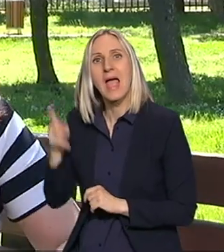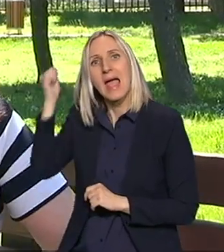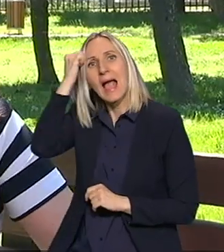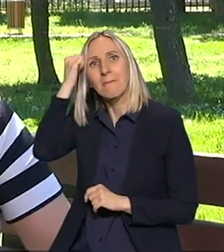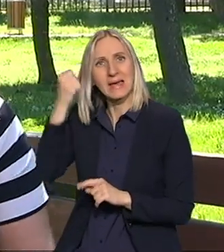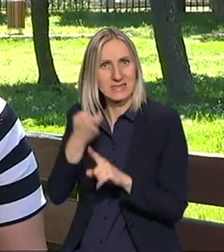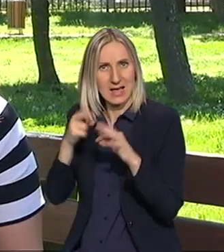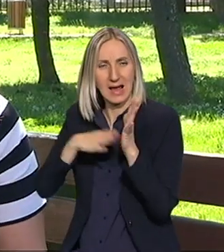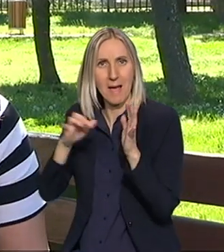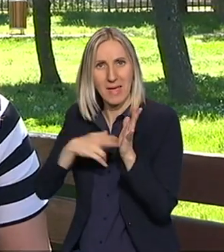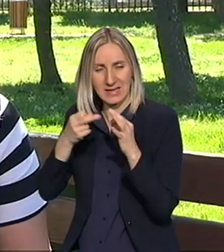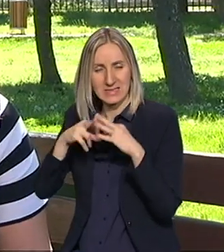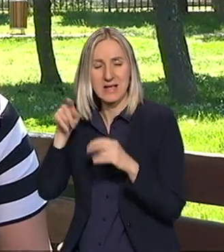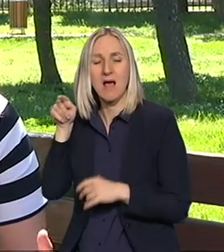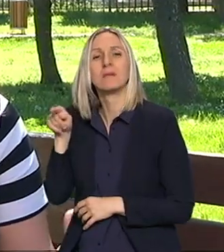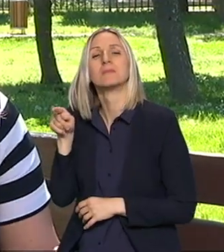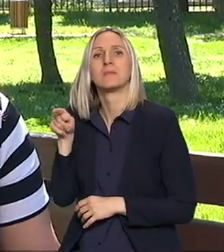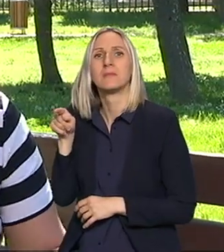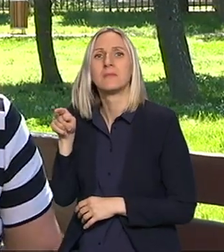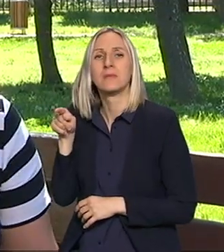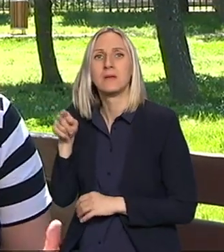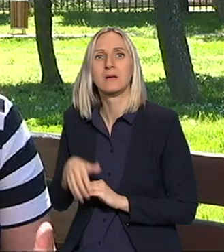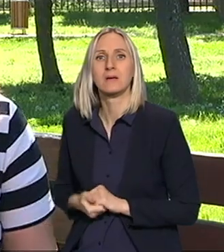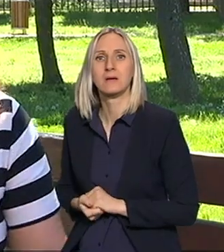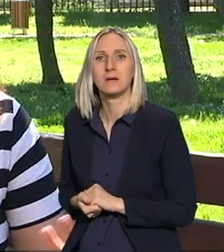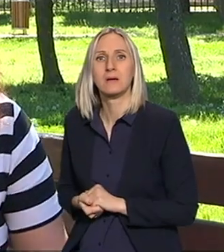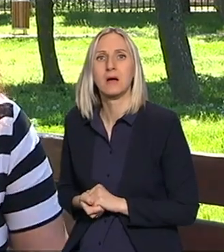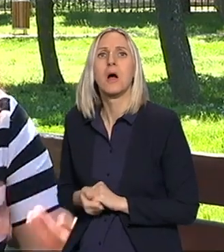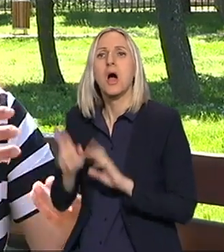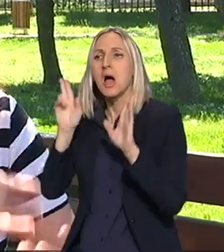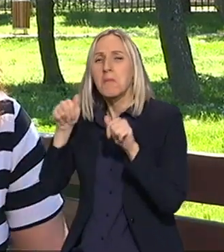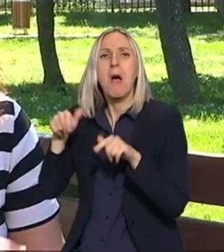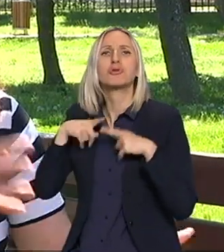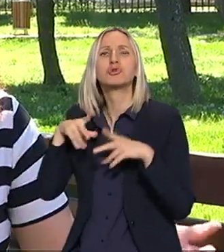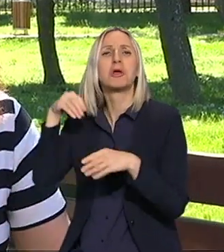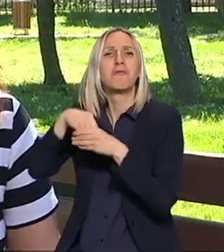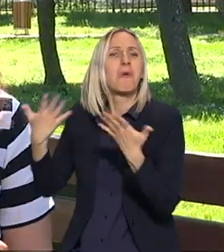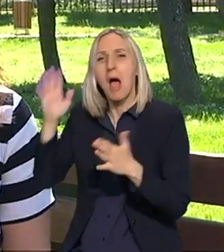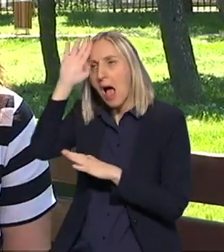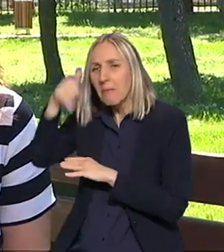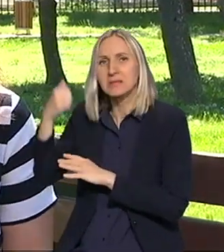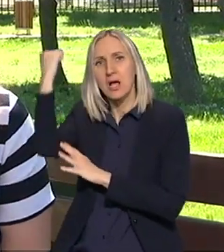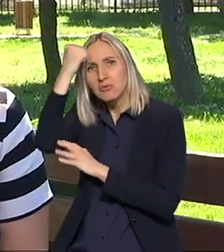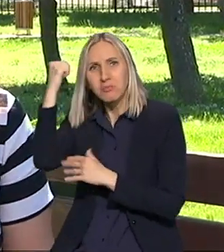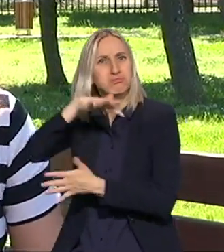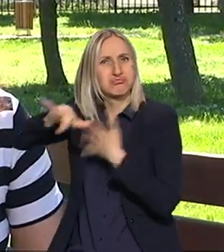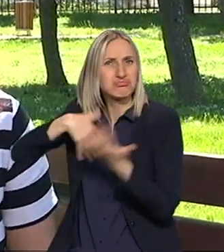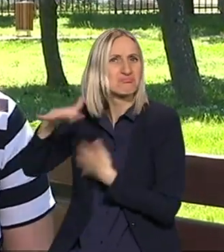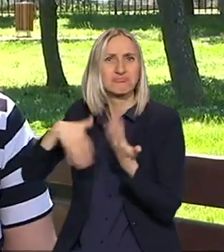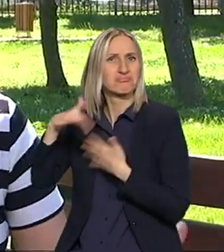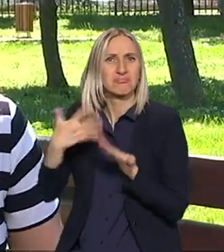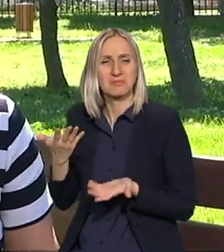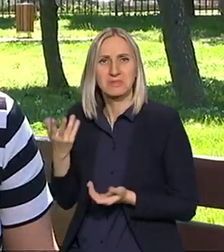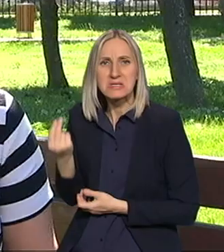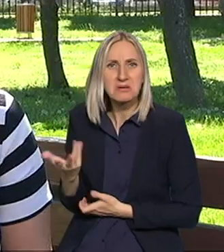malo i imam ovde Albanac, Srb i Turki, miksevi i sve